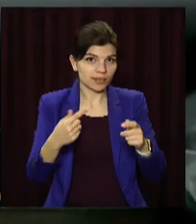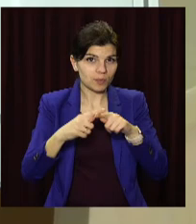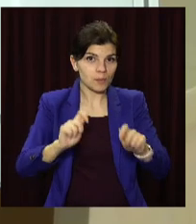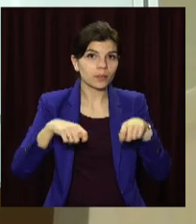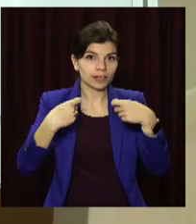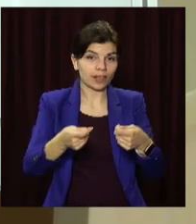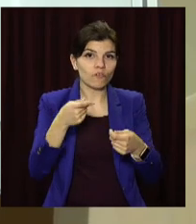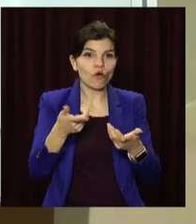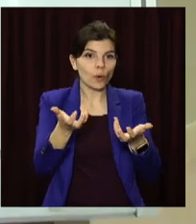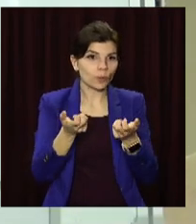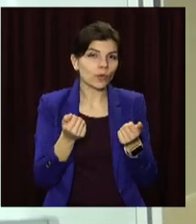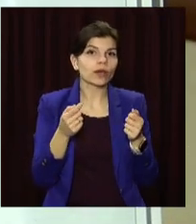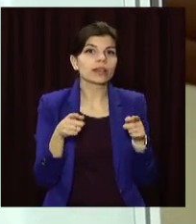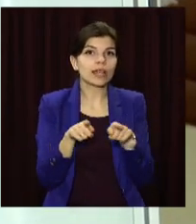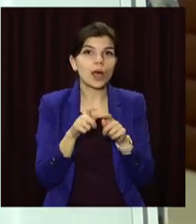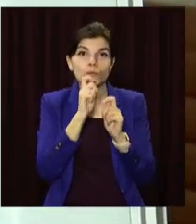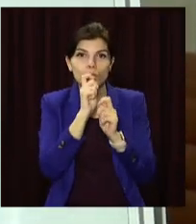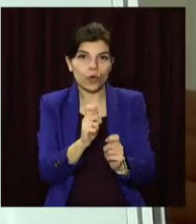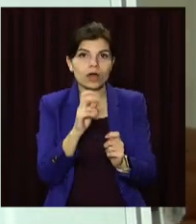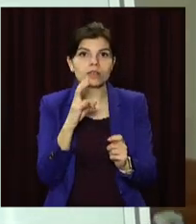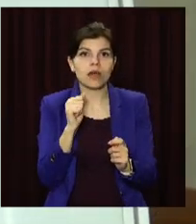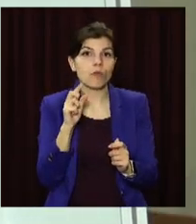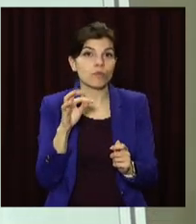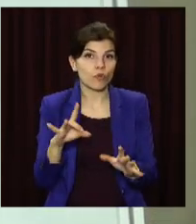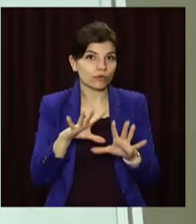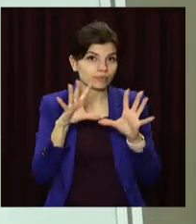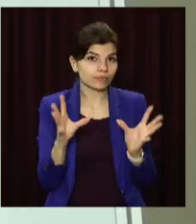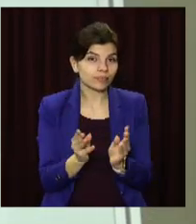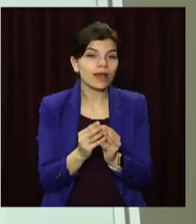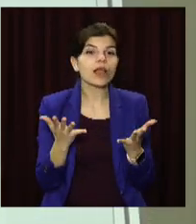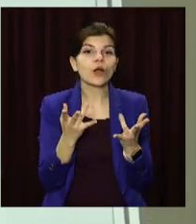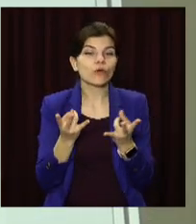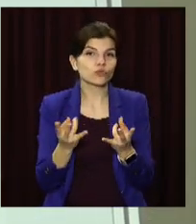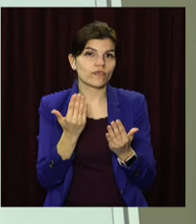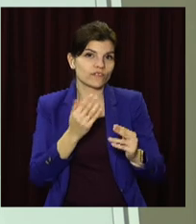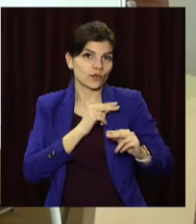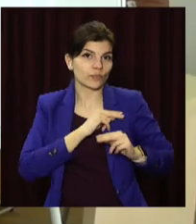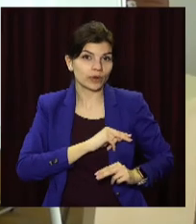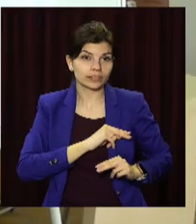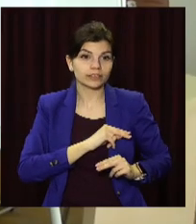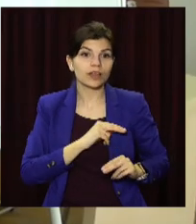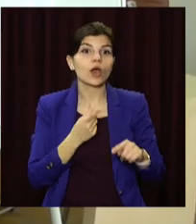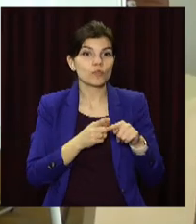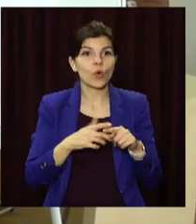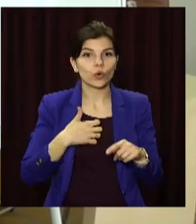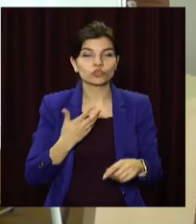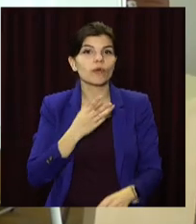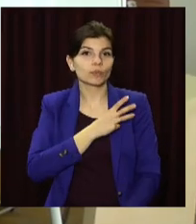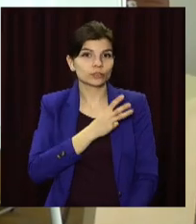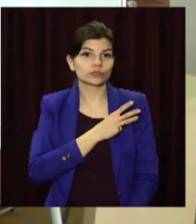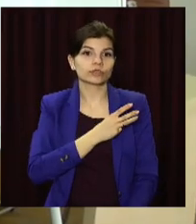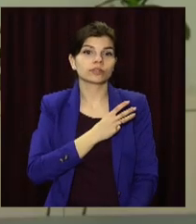Вони отримали такі чудові подарункові набори, які необхідні в їх праці. Тому хочеться їм